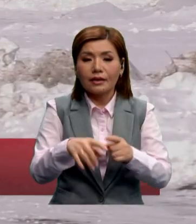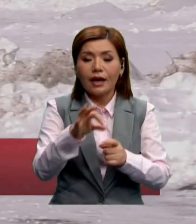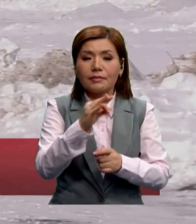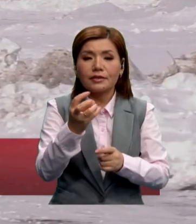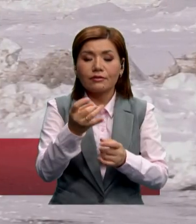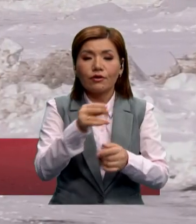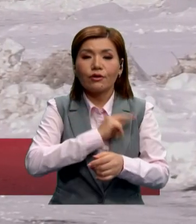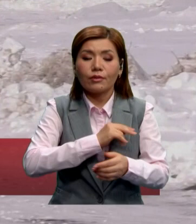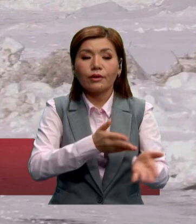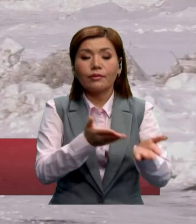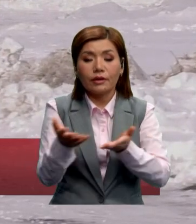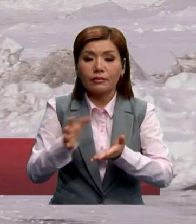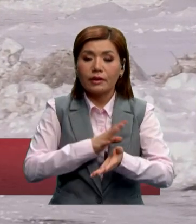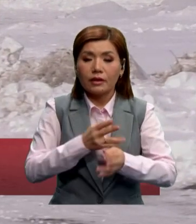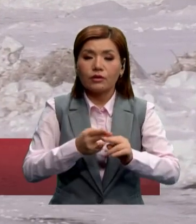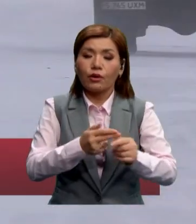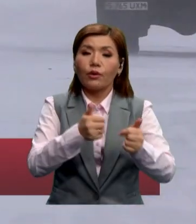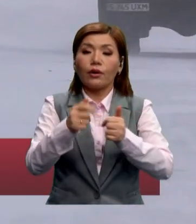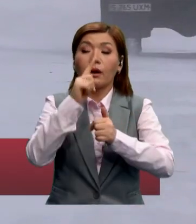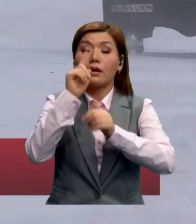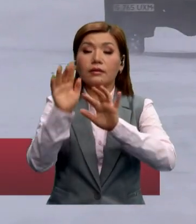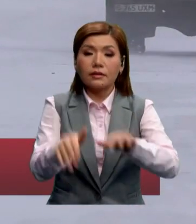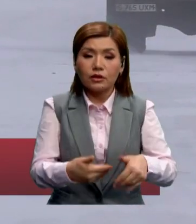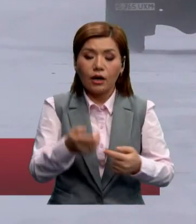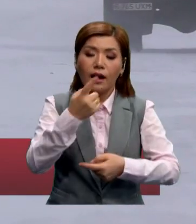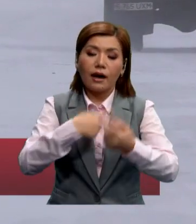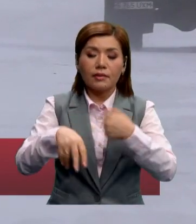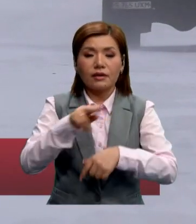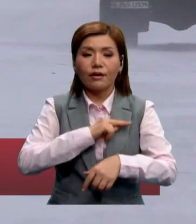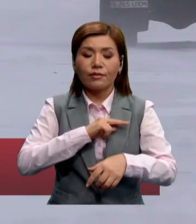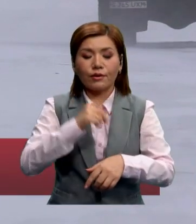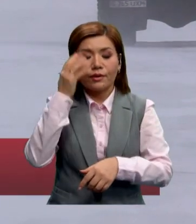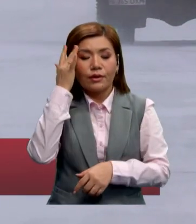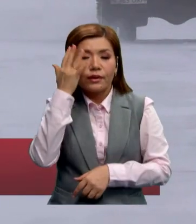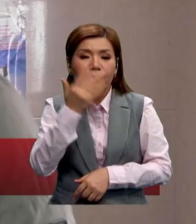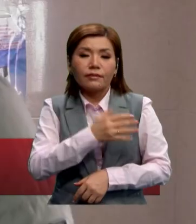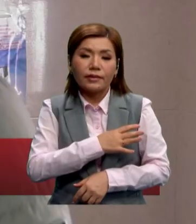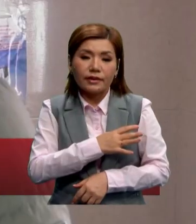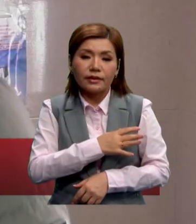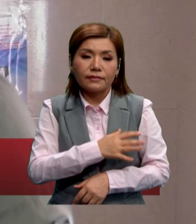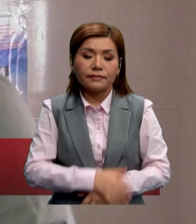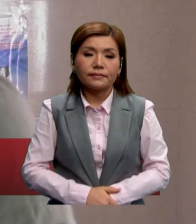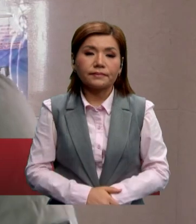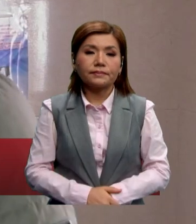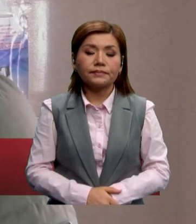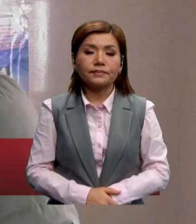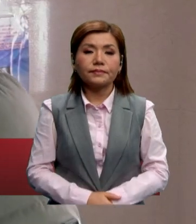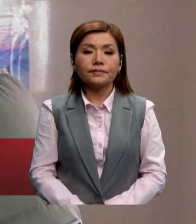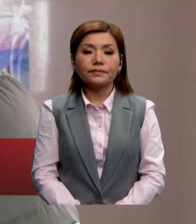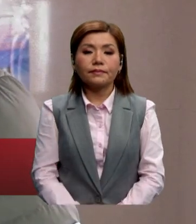тартты. Көбісінің көңілдері күпті еді. Бір жылдан соң бұрынғы қызметімізге қайта ораламыз деп үміттенген. Ну, конечно, мы хотим.